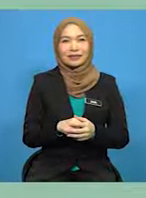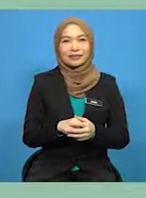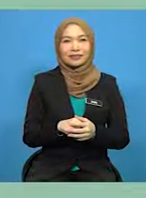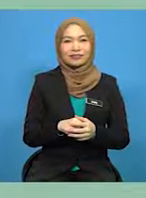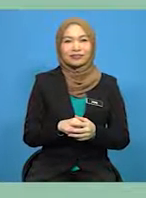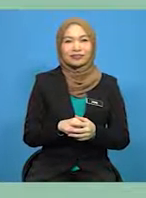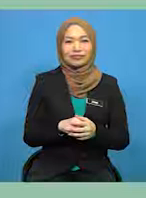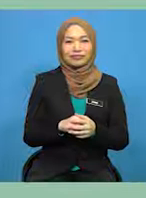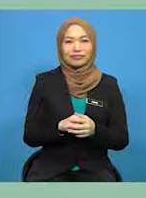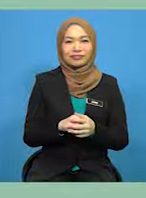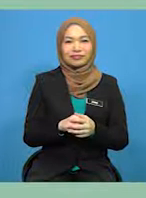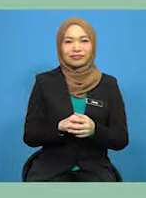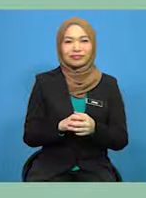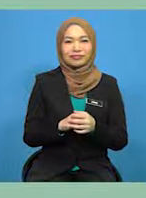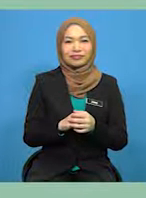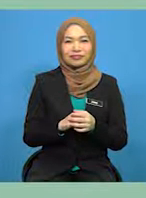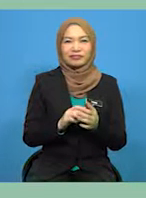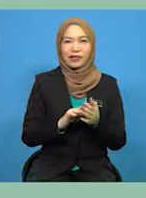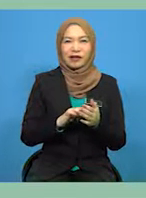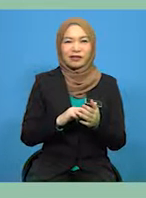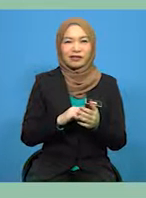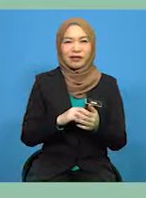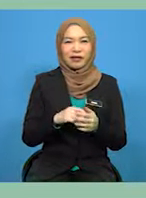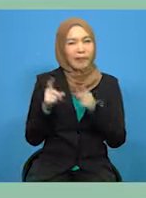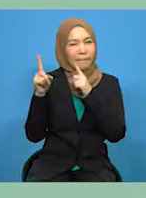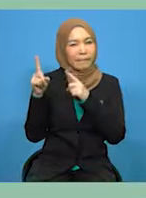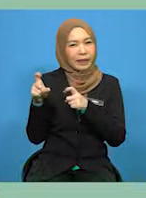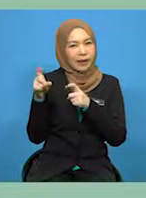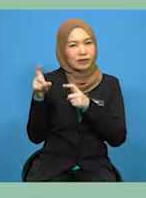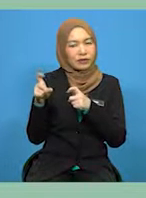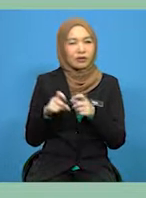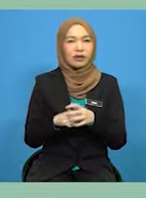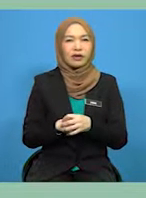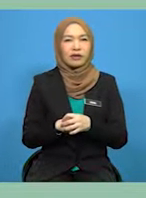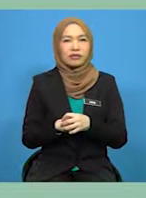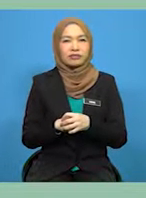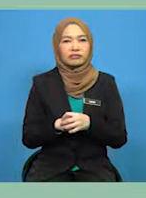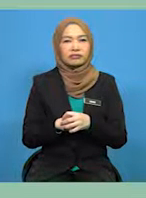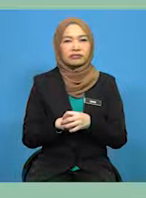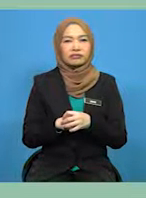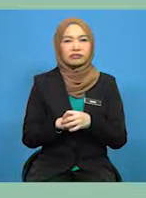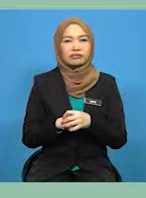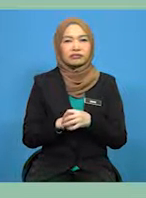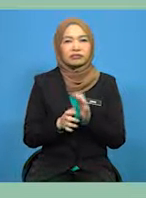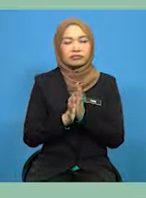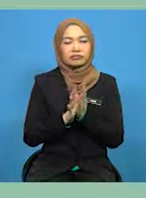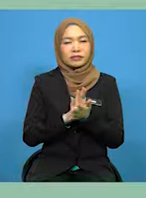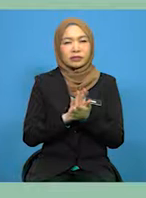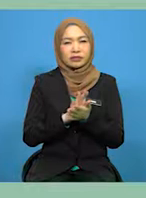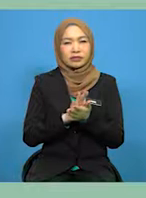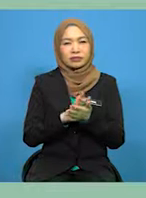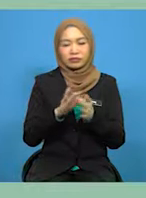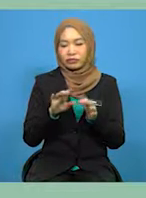ganja, aktiviti pelacuran dan perjudian juga termasuk dalam